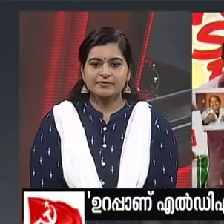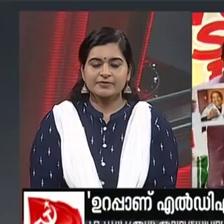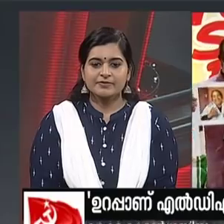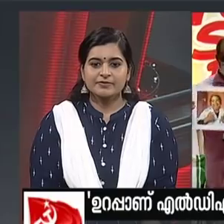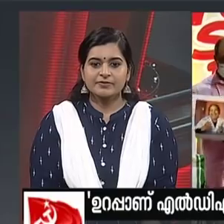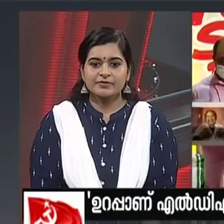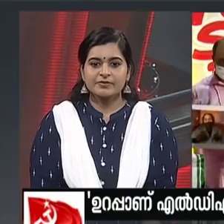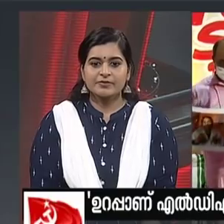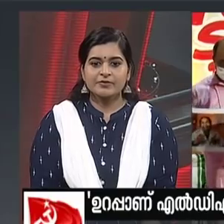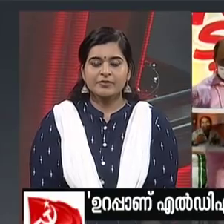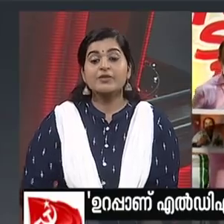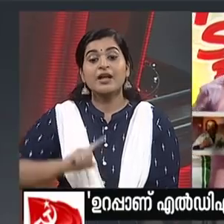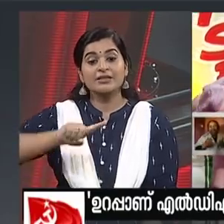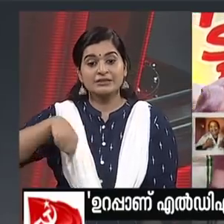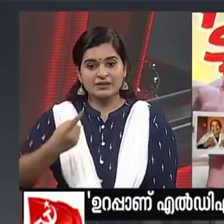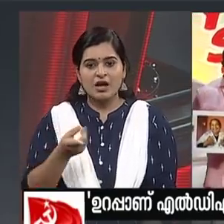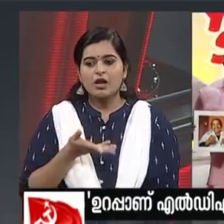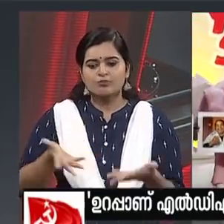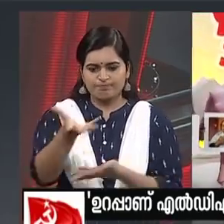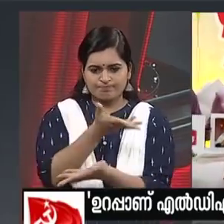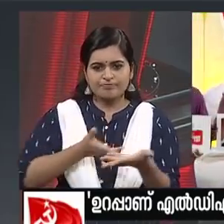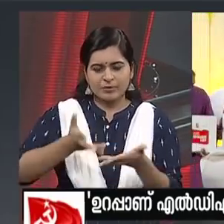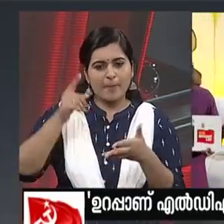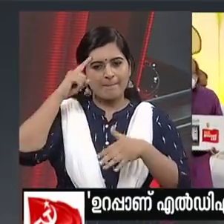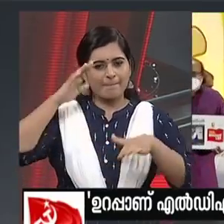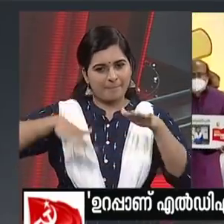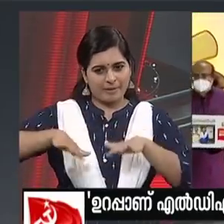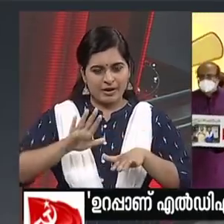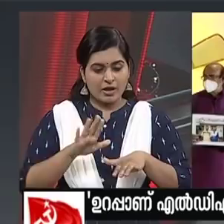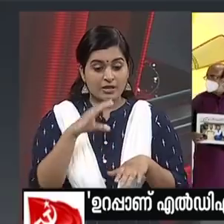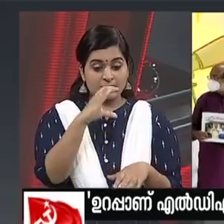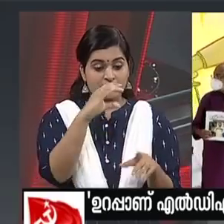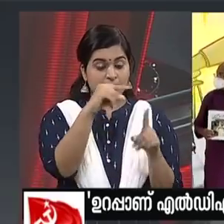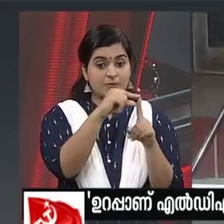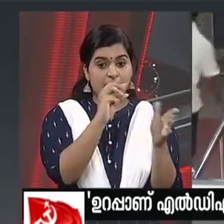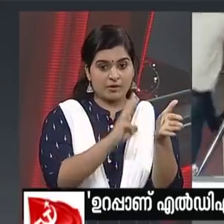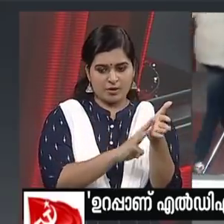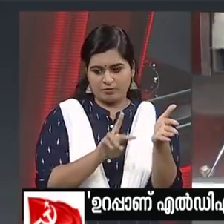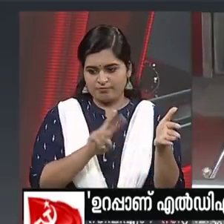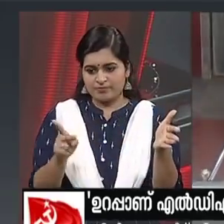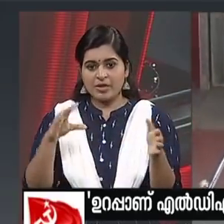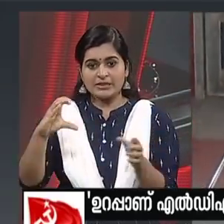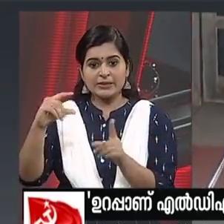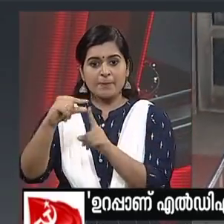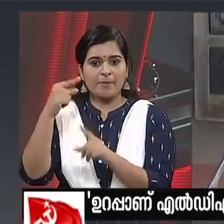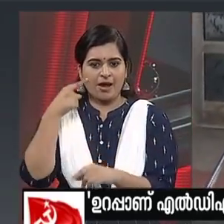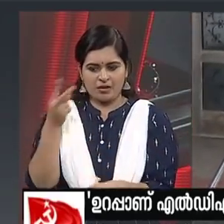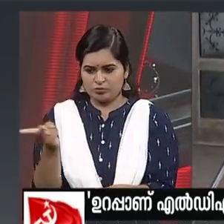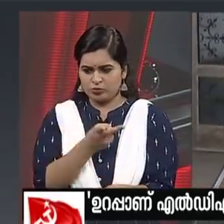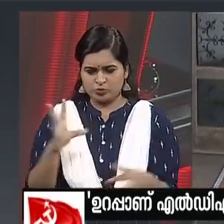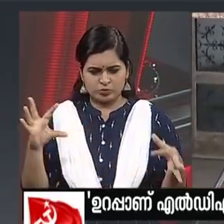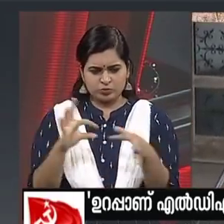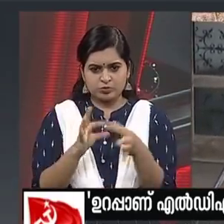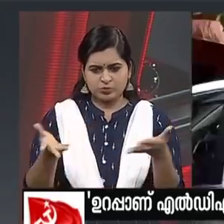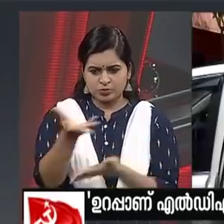സീറ്റ് വിഭജനത്തിൽ നാളെ AKG സെന്ററിൽ നിർണായക ചർച്ചകൾ നടക്കും. CPM CPI ചർച്ചയാണ് ഇതിൽ പ്രധാനം. ജോസിനും LJDക്കുമായി